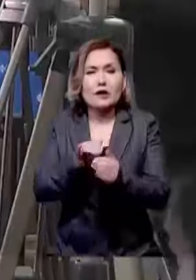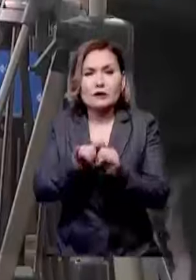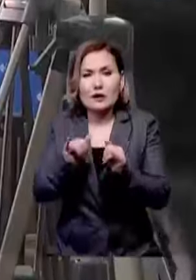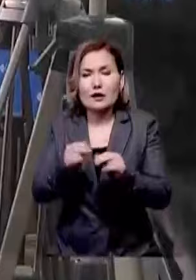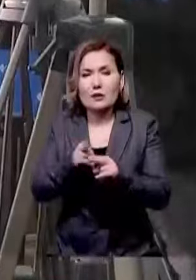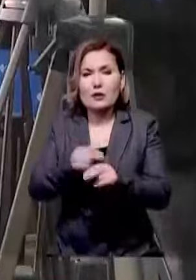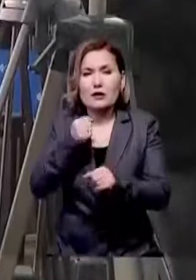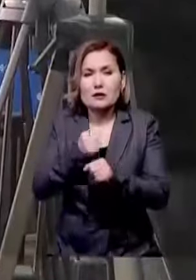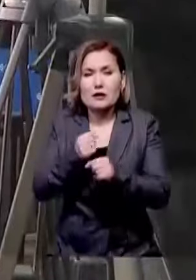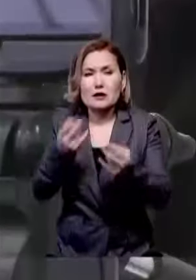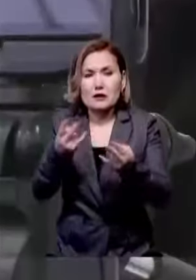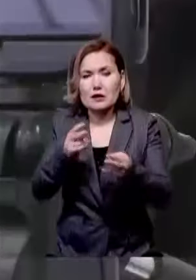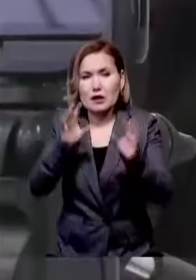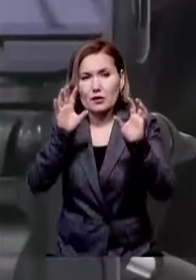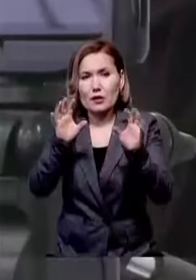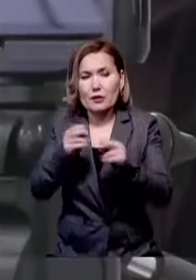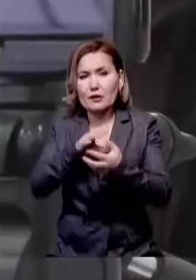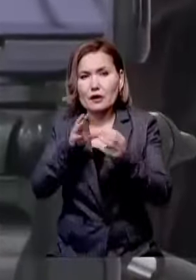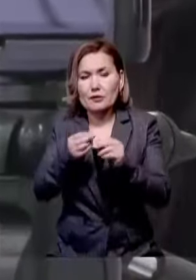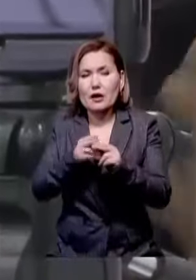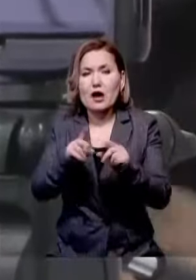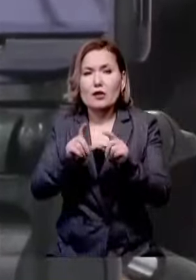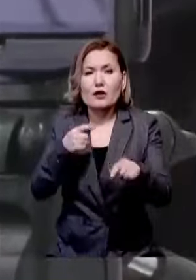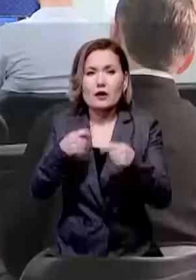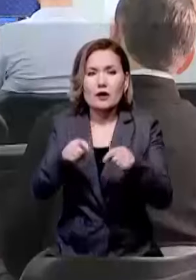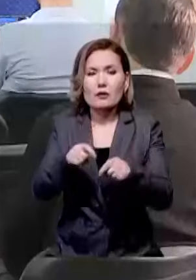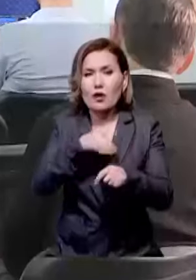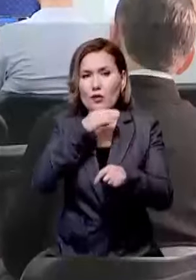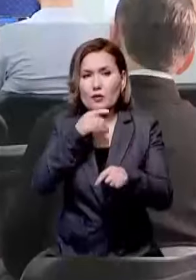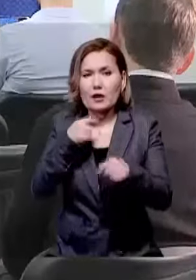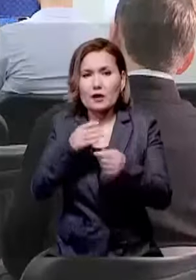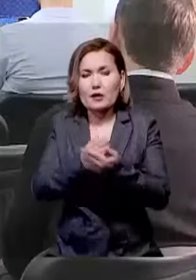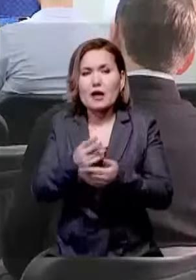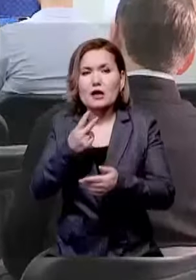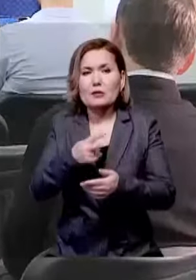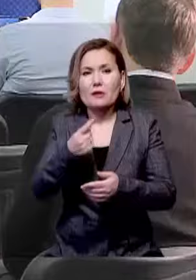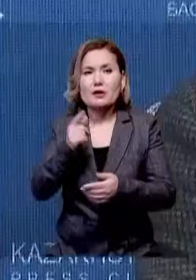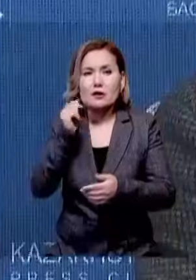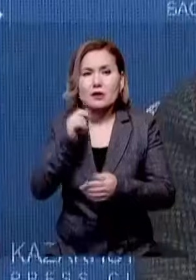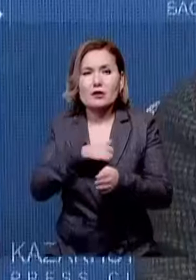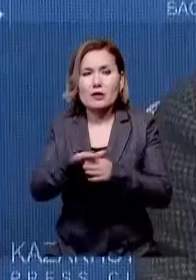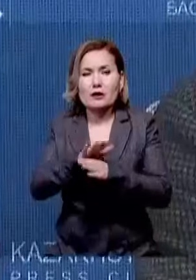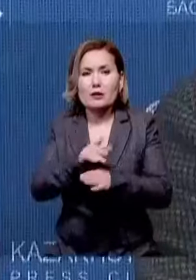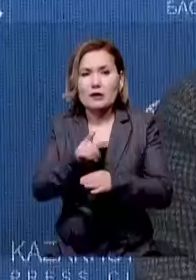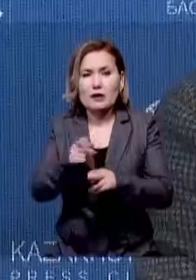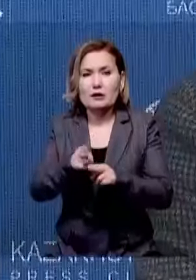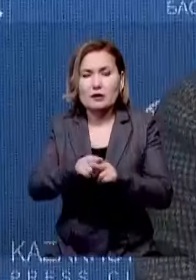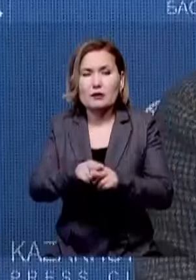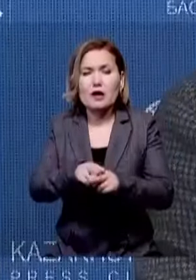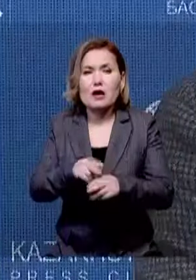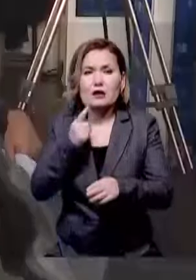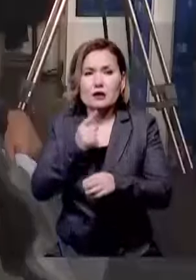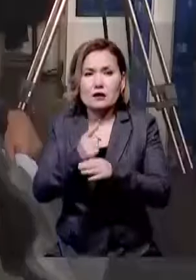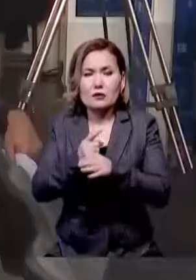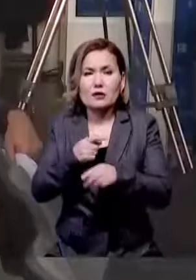заңды қатаңдату керек деп санайды. Қазір вейп дүкендердің саудасы қызып тұр. Біздің елде 21 жасқа толмаған азаматтарға